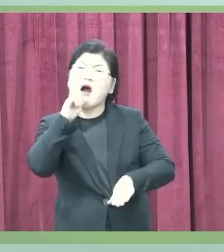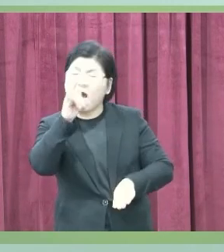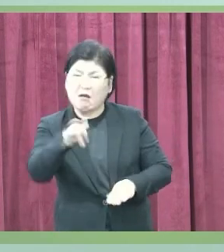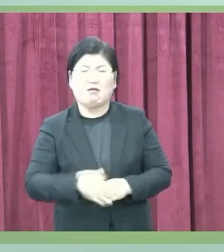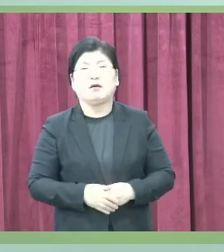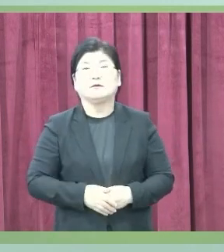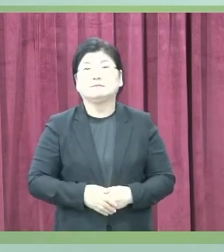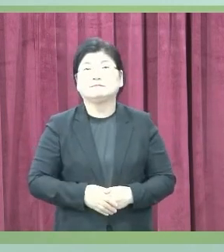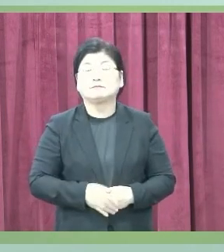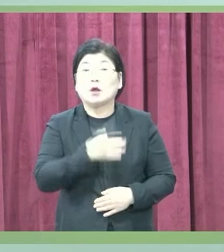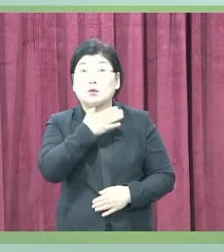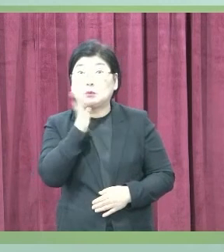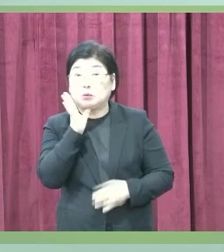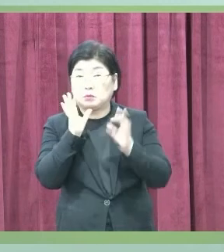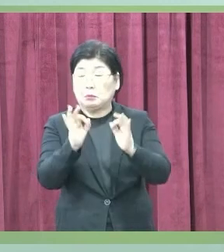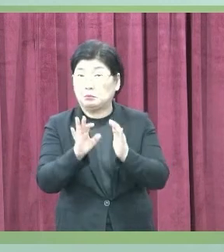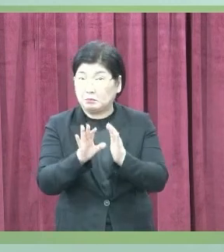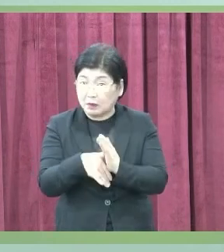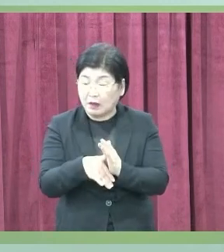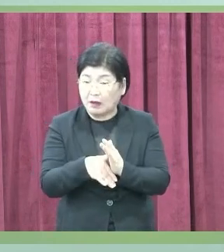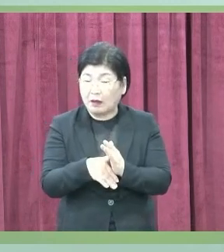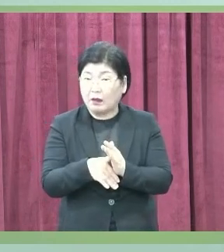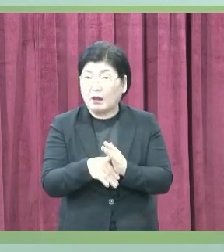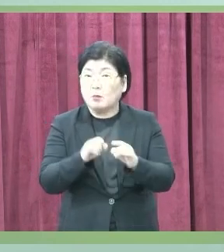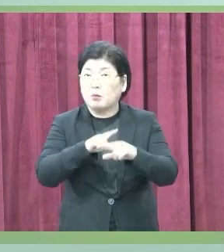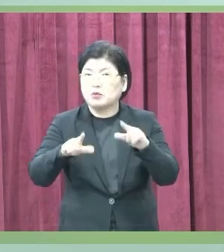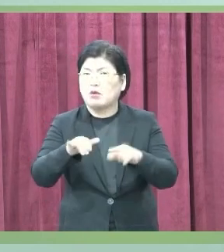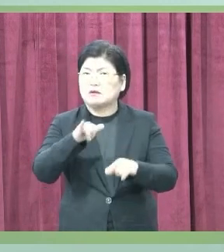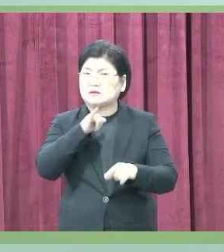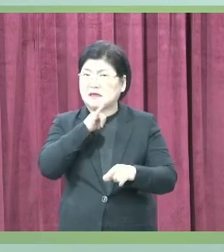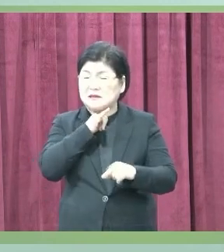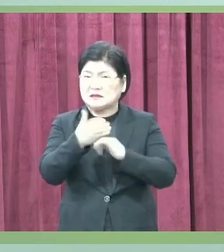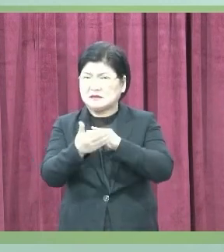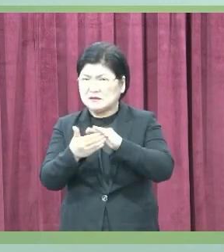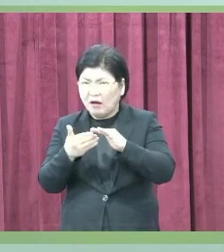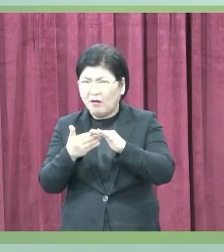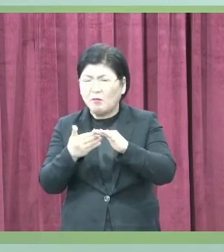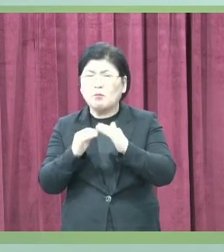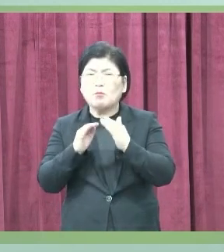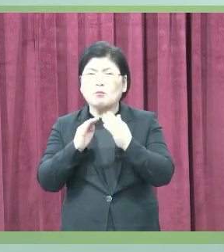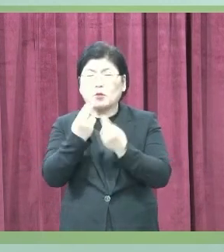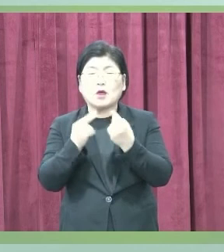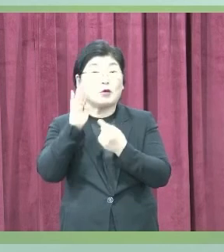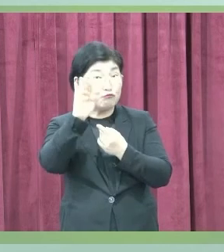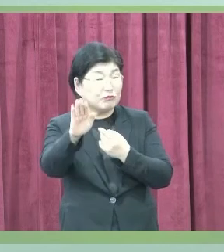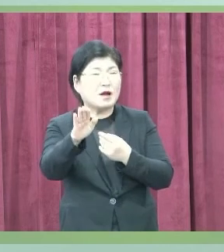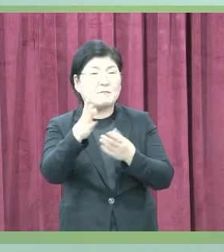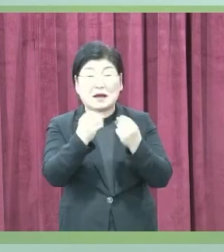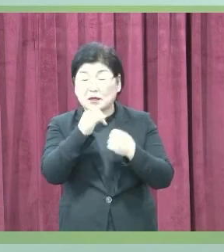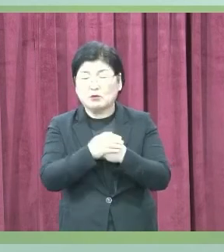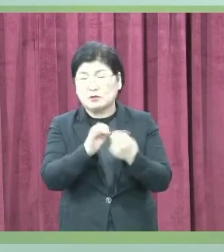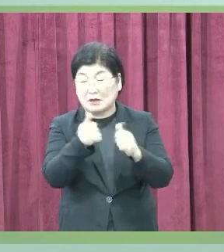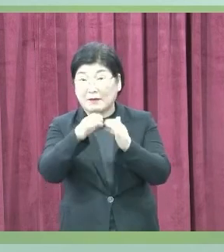그래서 노인을 보면은 노인 후기가 자살률이 노인 전기보다 높고, 그다음에 마지막입니다. 사망시 평균